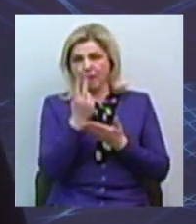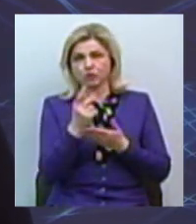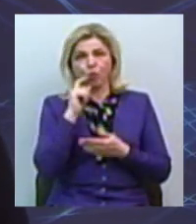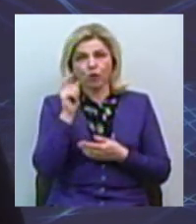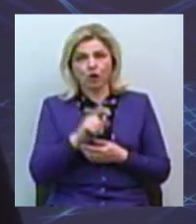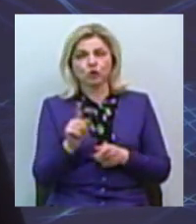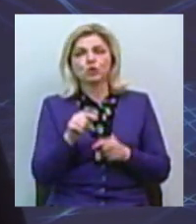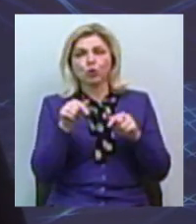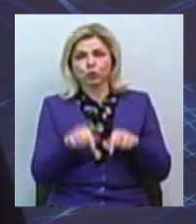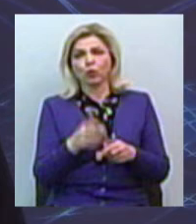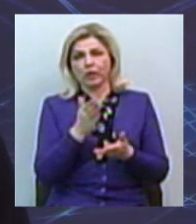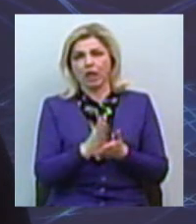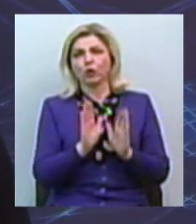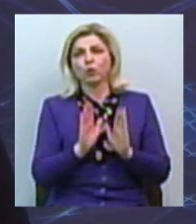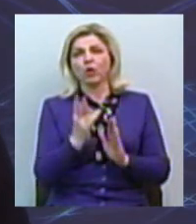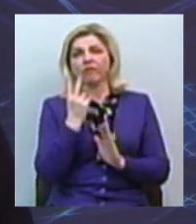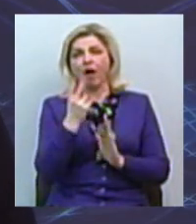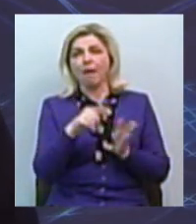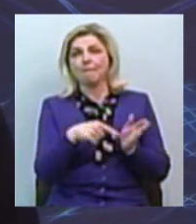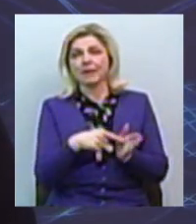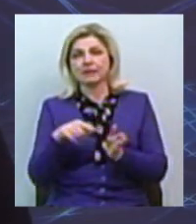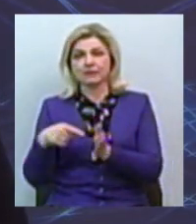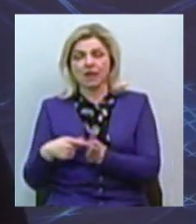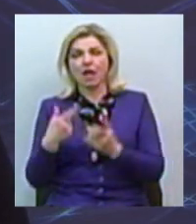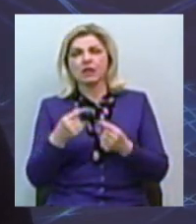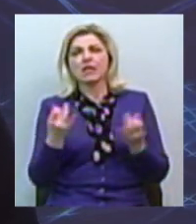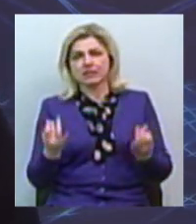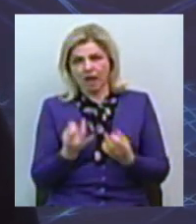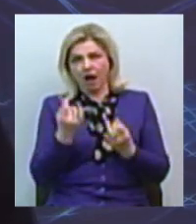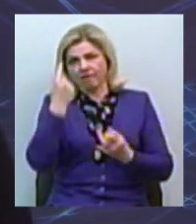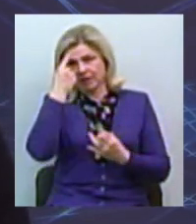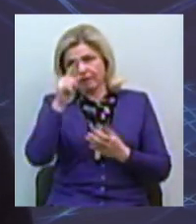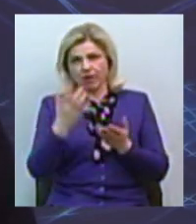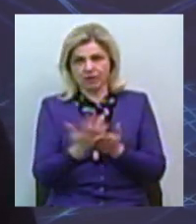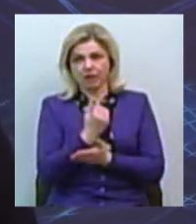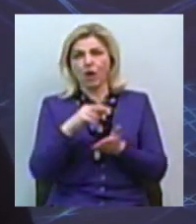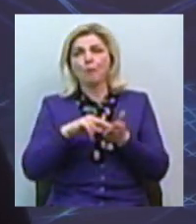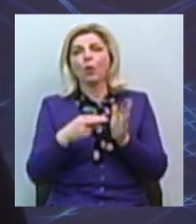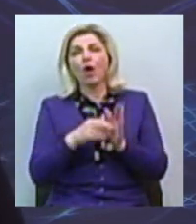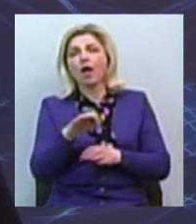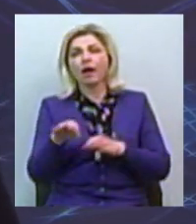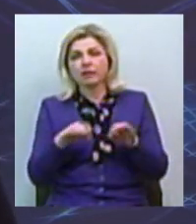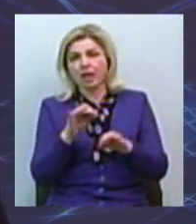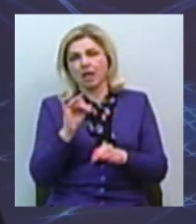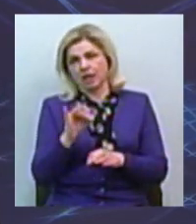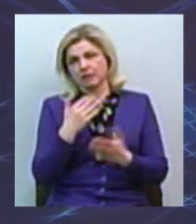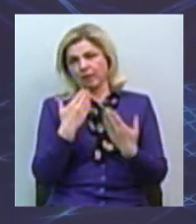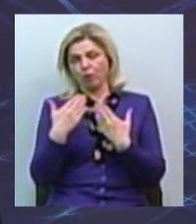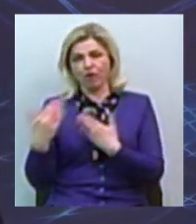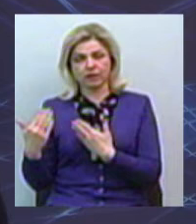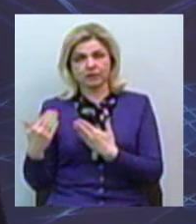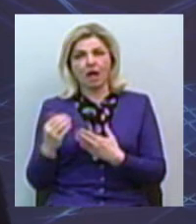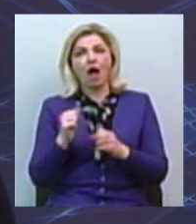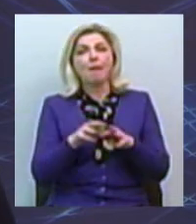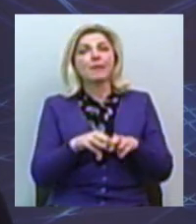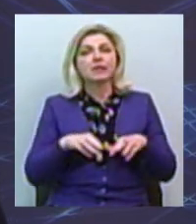тут тільки є два міста, де можна цікаві стартапи знаходити, цікаві проекти і спілкуватися з ними.